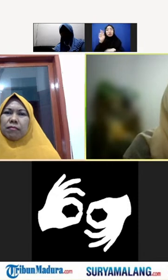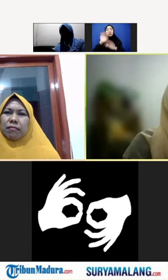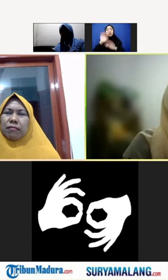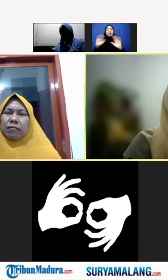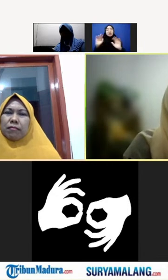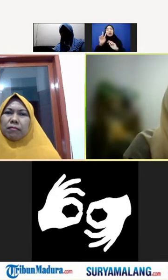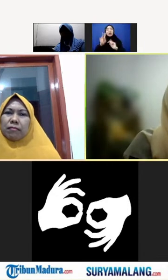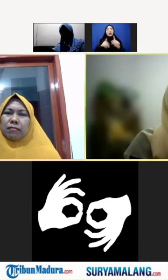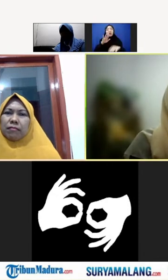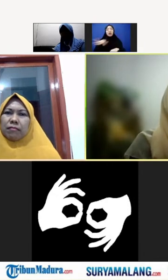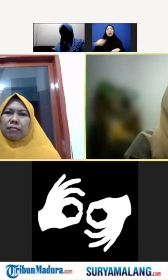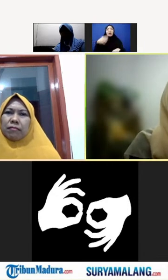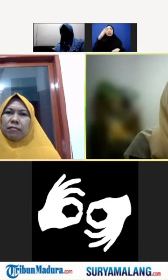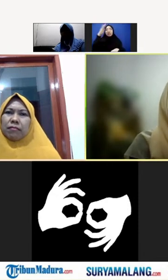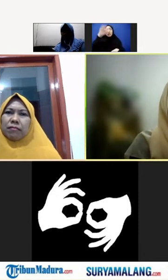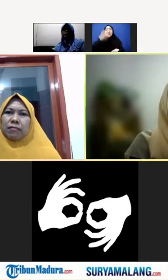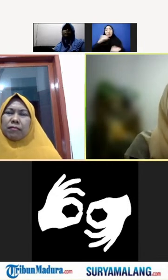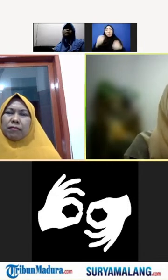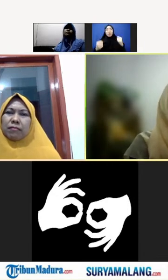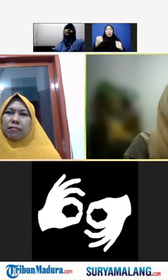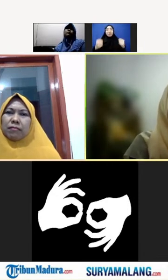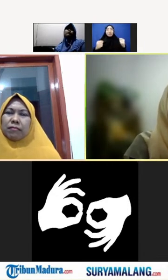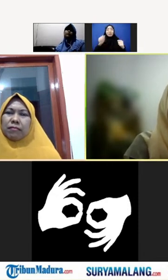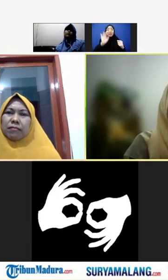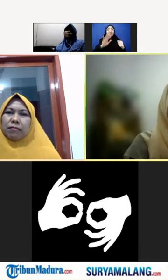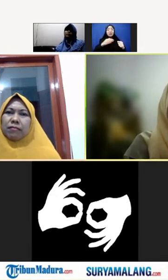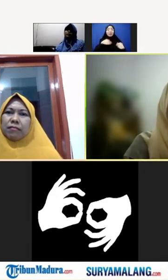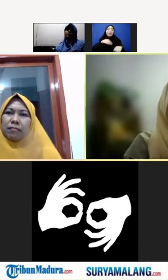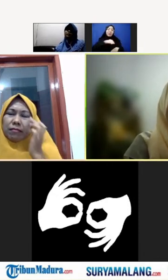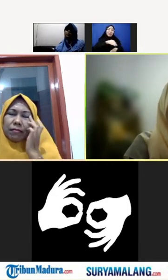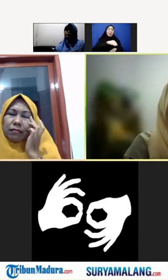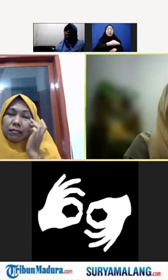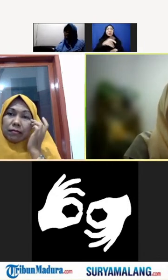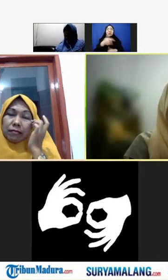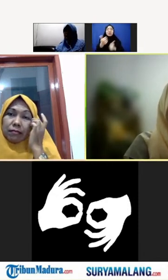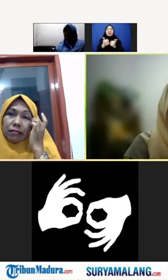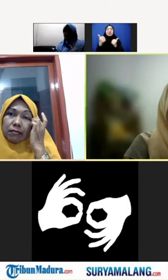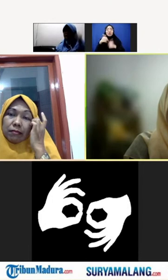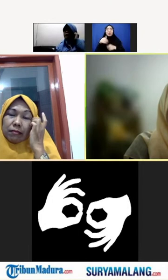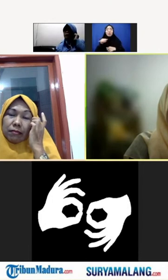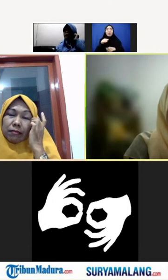tahu mobilan, ya bagi dia yang seru mainan cuma mobil-mobilan.